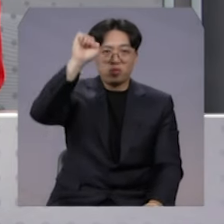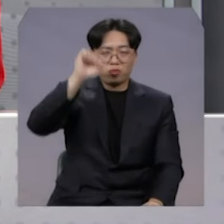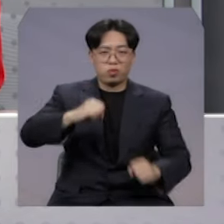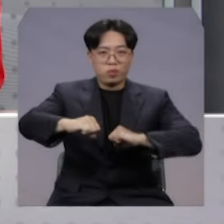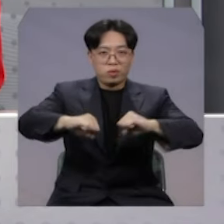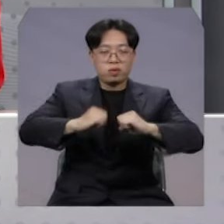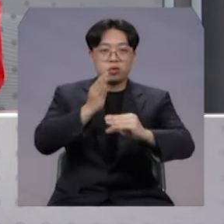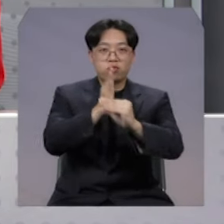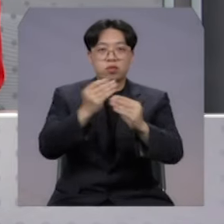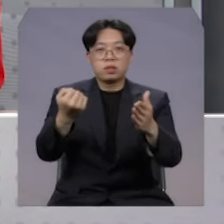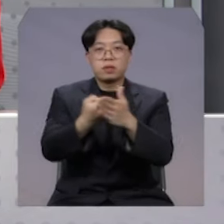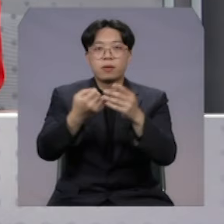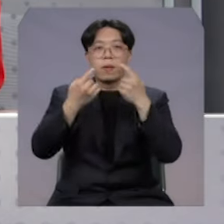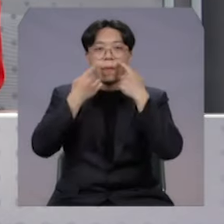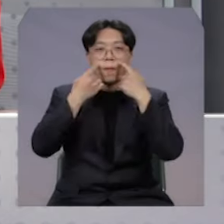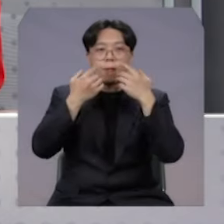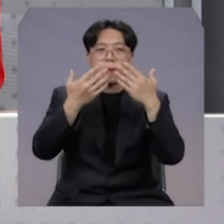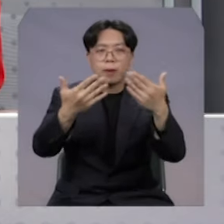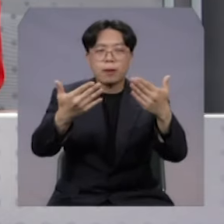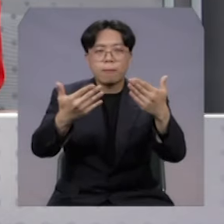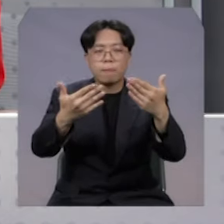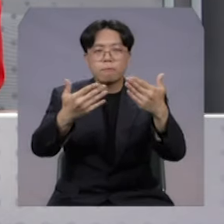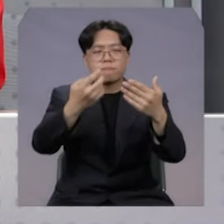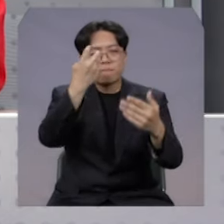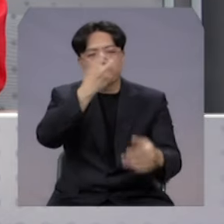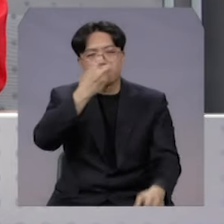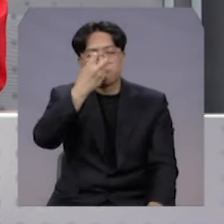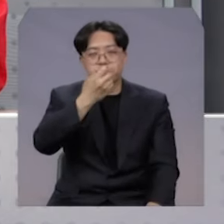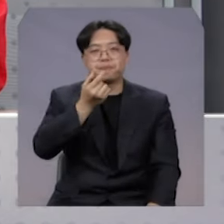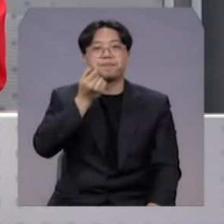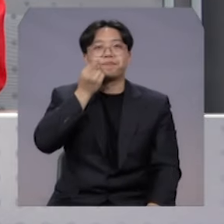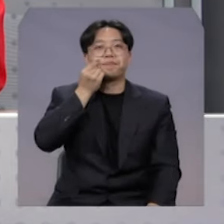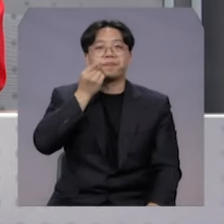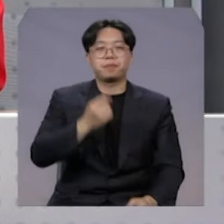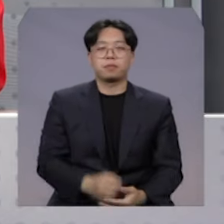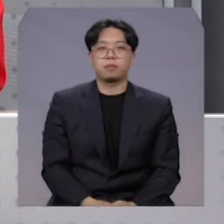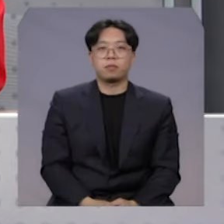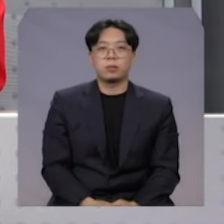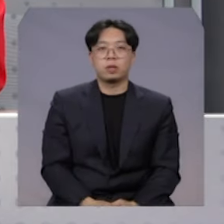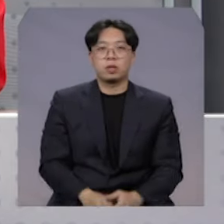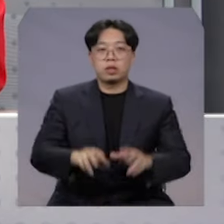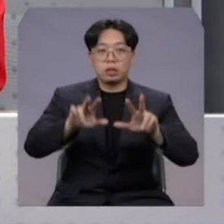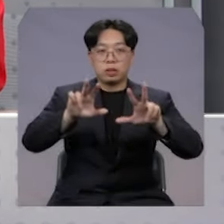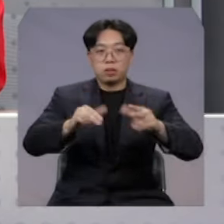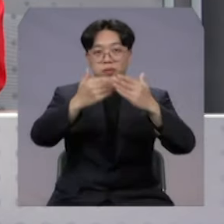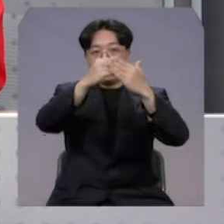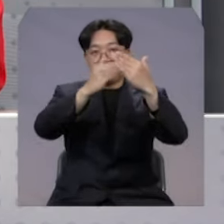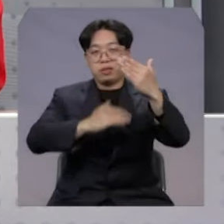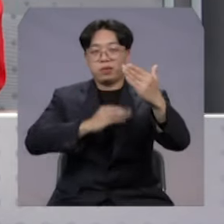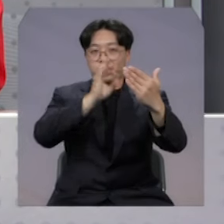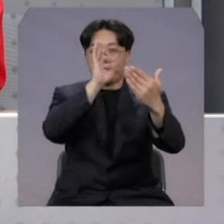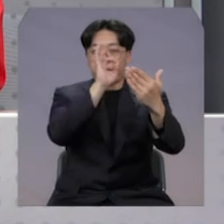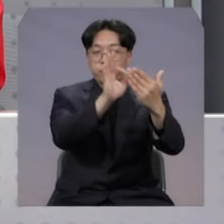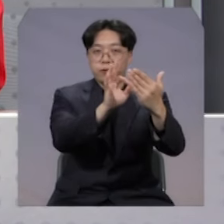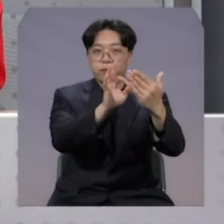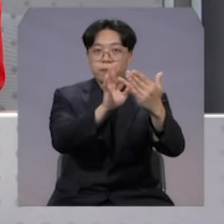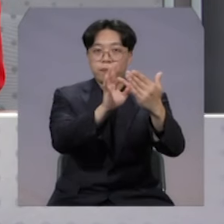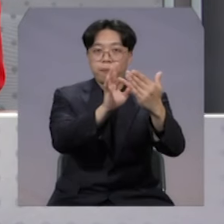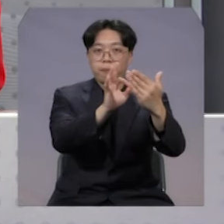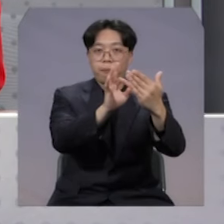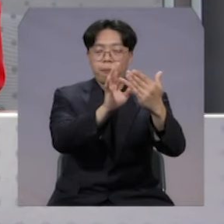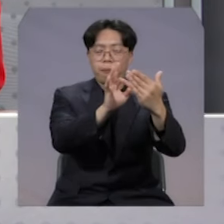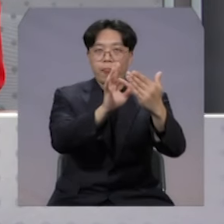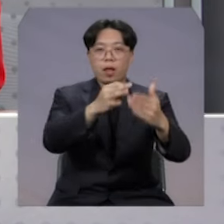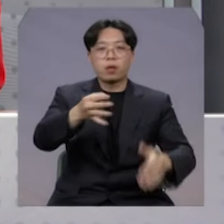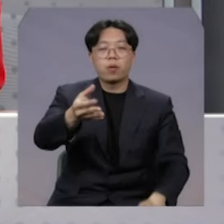사실관계를 면밀하게 파악해 보지는 못했습니다. 근데 뭐 지금 기사에 따르면 좀 무리해서 대출을